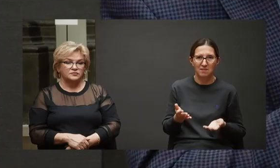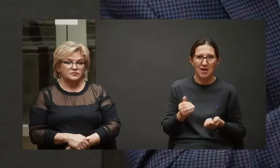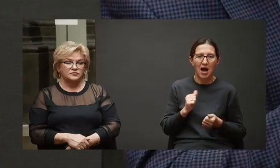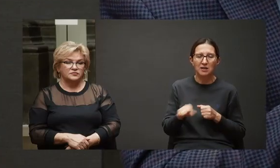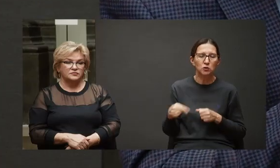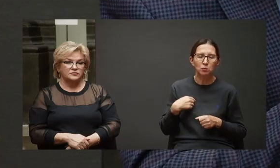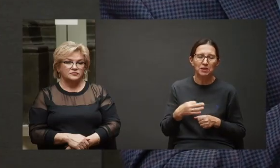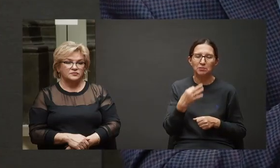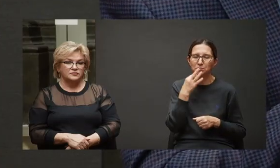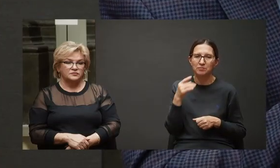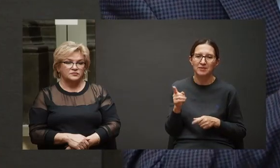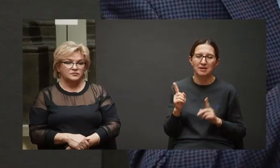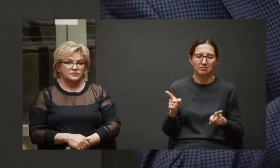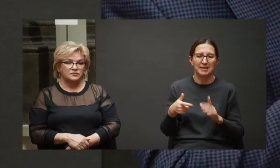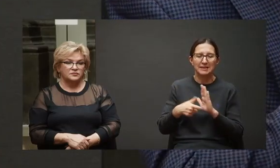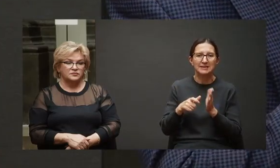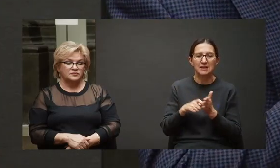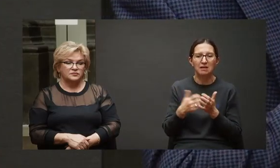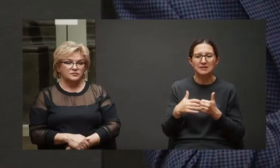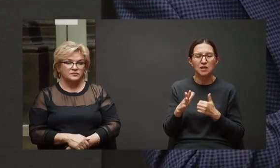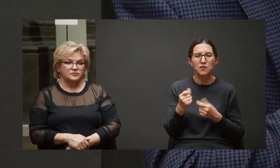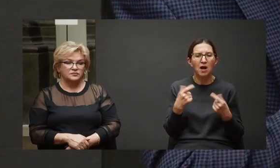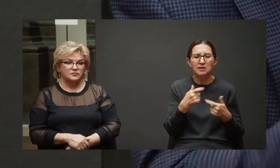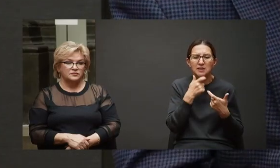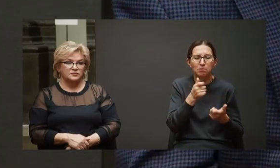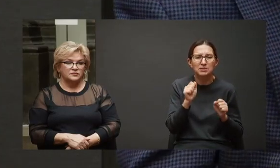Средневековье понравилось. А где посмотреть-то?